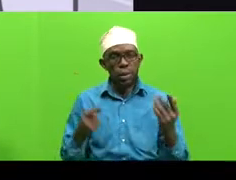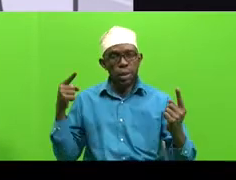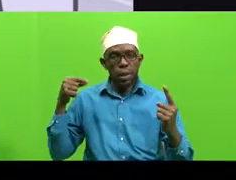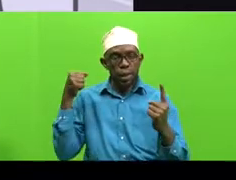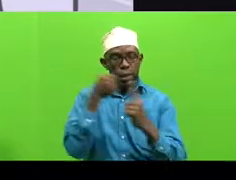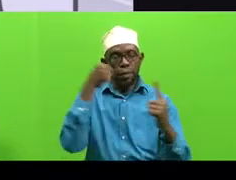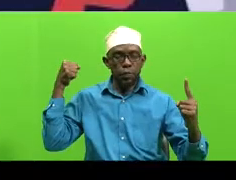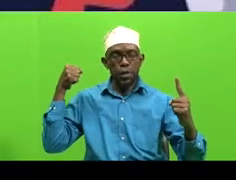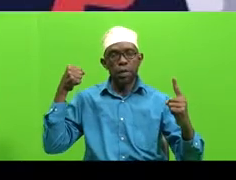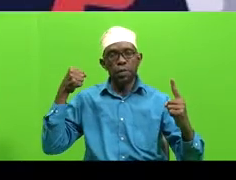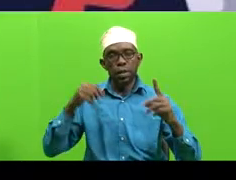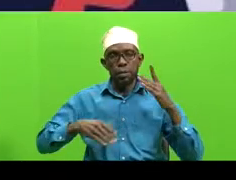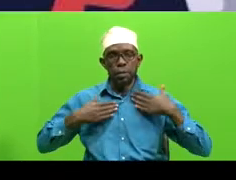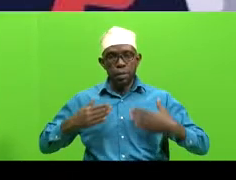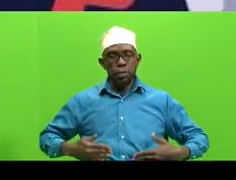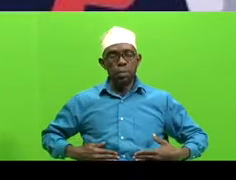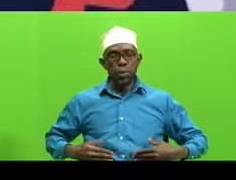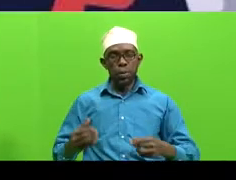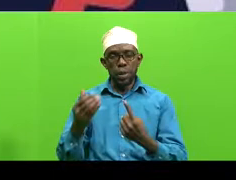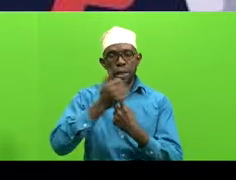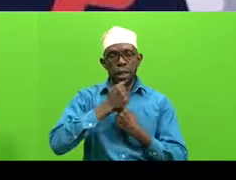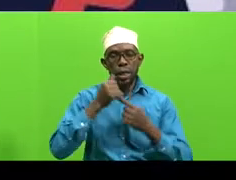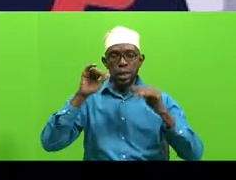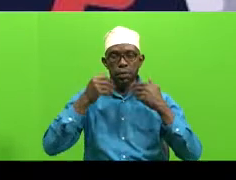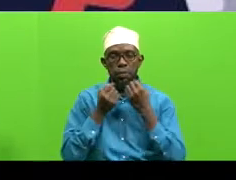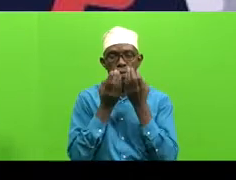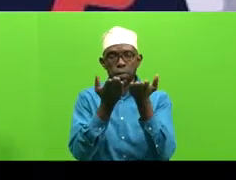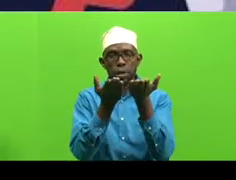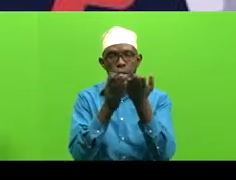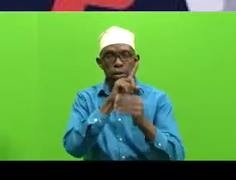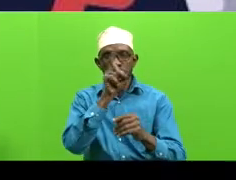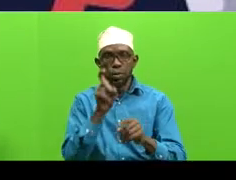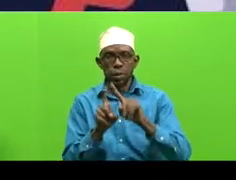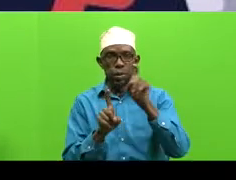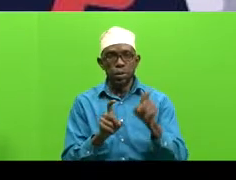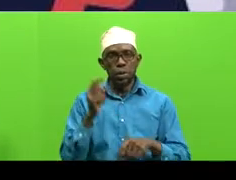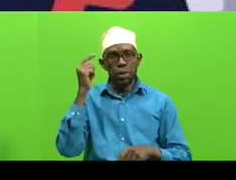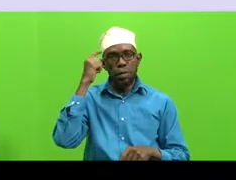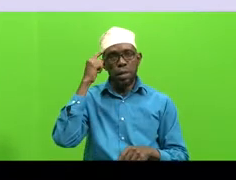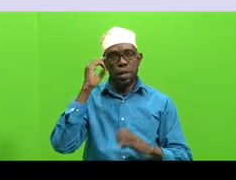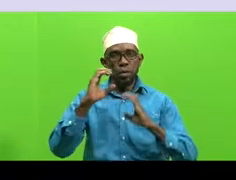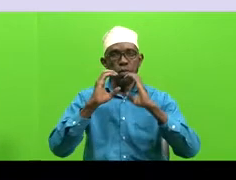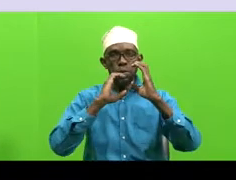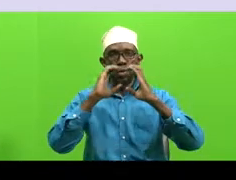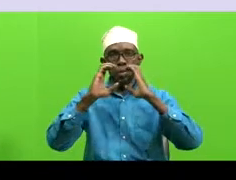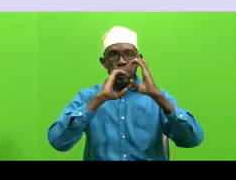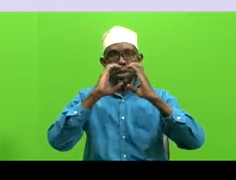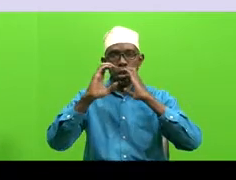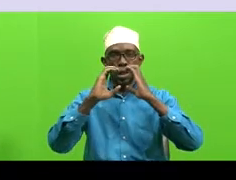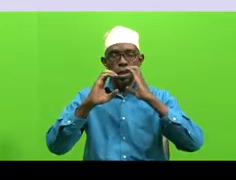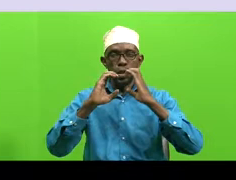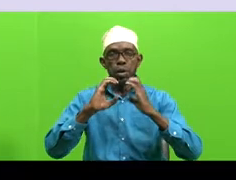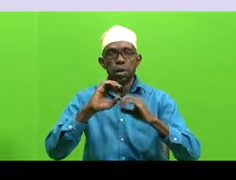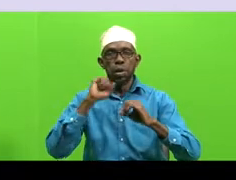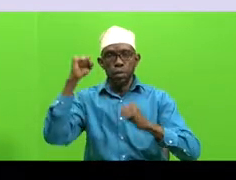it having on the way people consume information? This is a question on the minds of communications professionals,